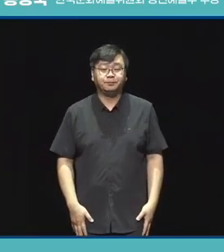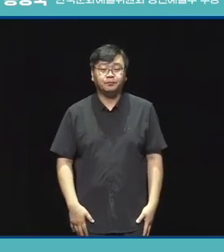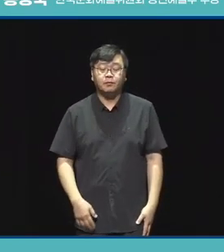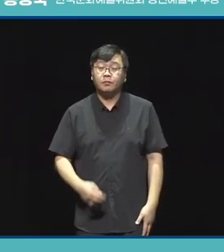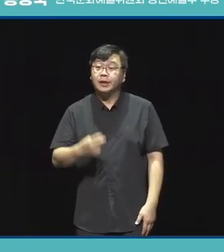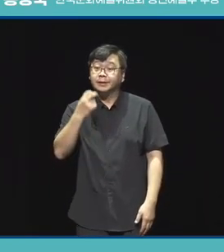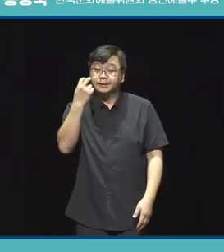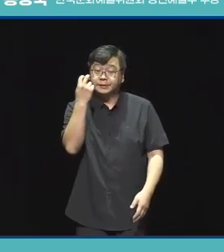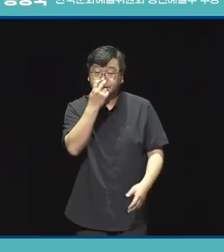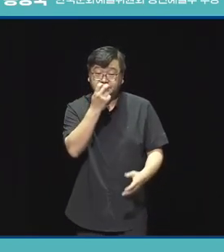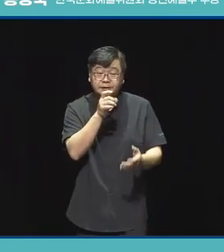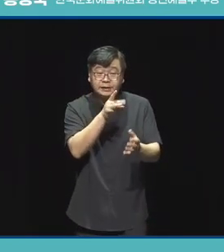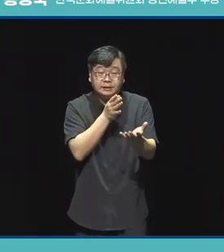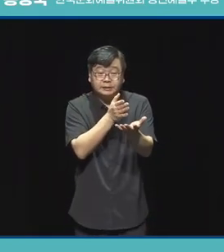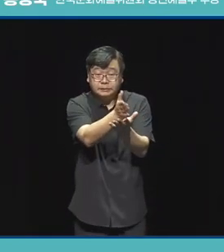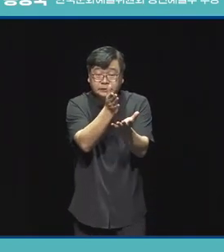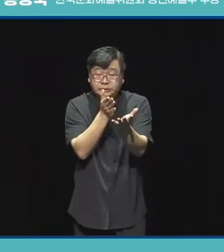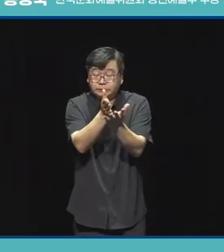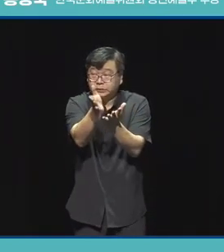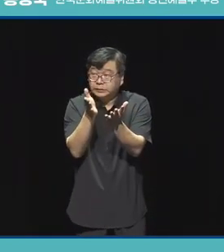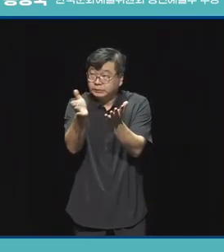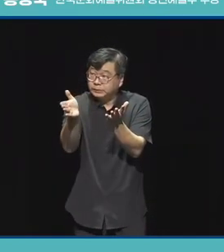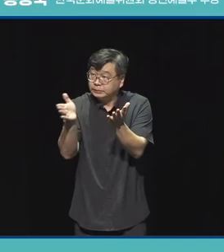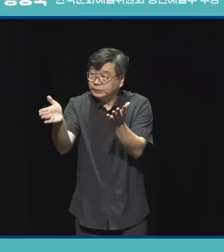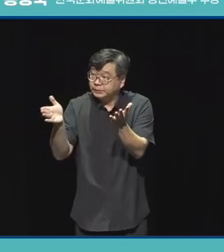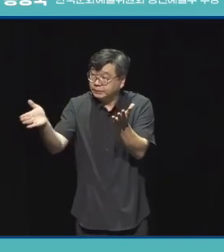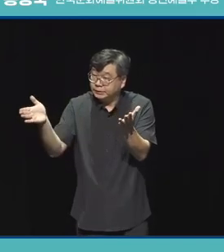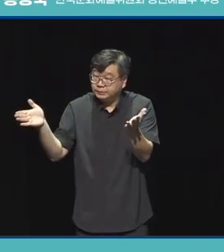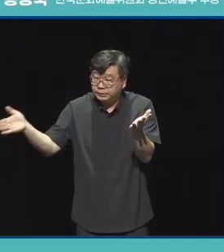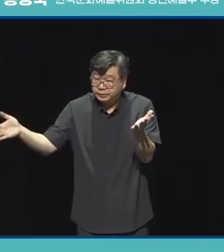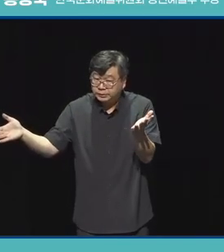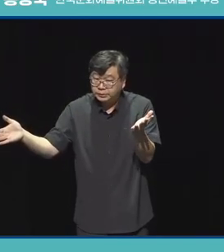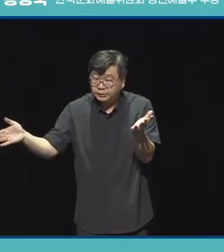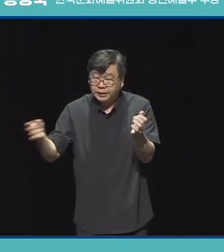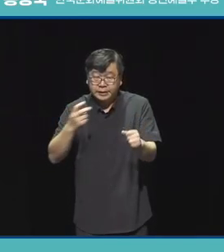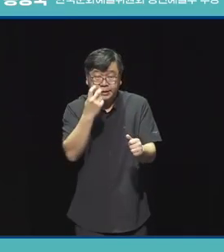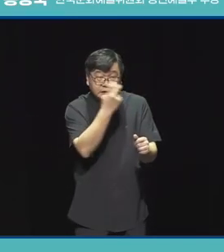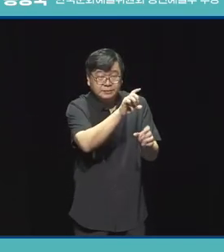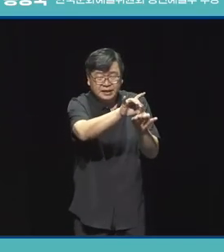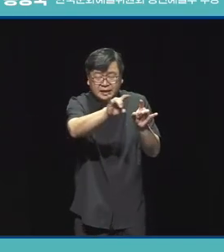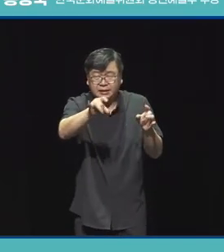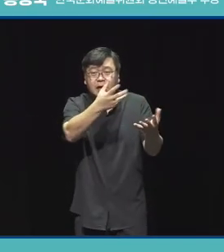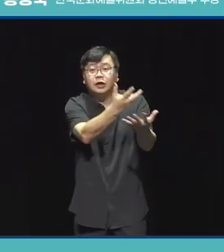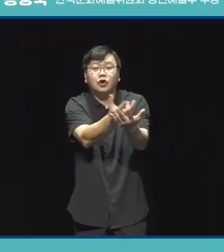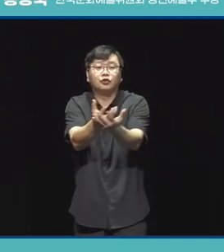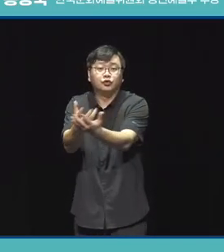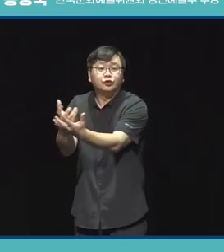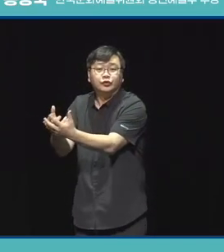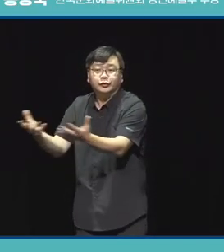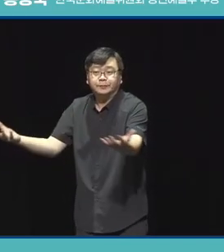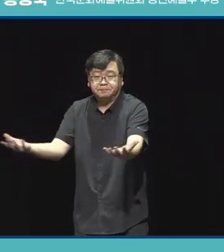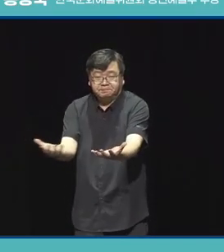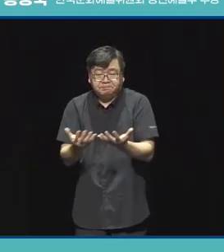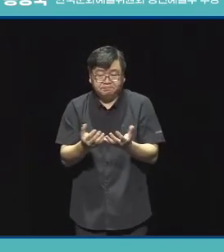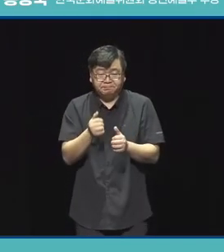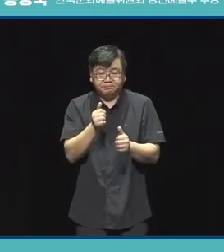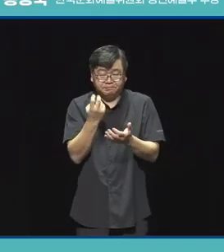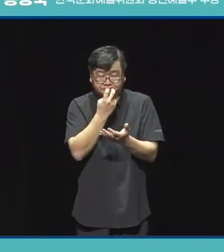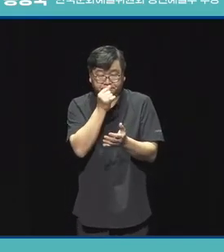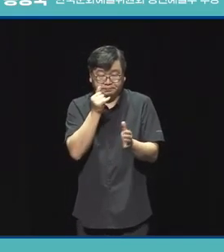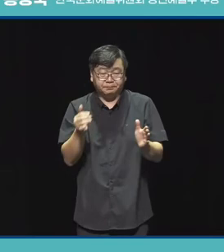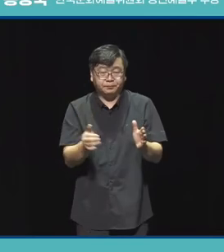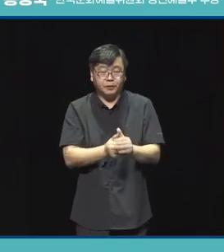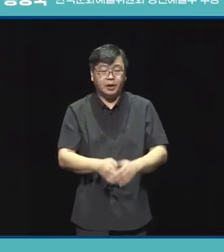분야별 연극무용 뭐 이런 분야별 심의를 서류심의로 진행을 할 예정이고요 심의 기준은